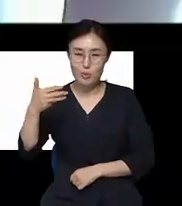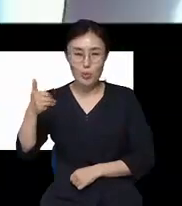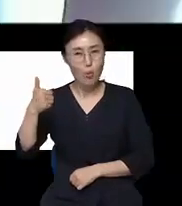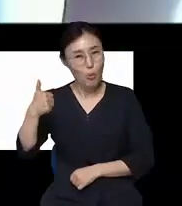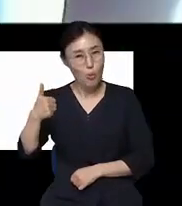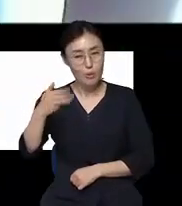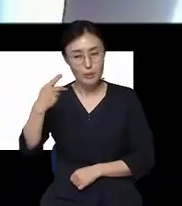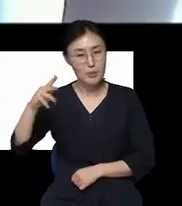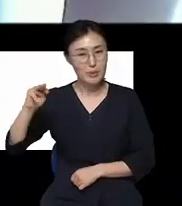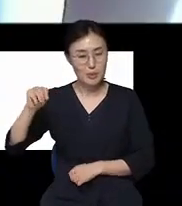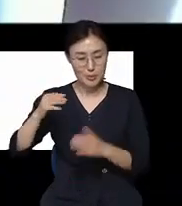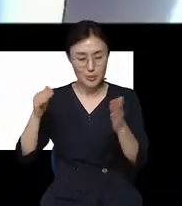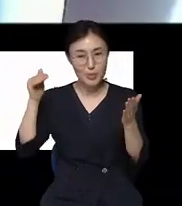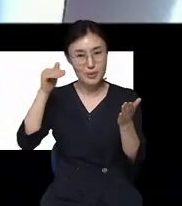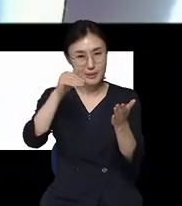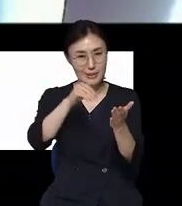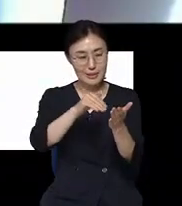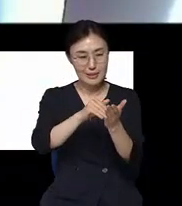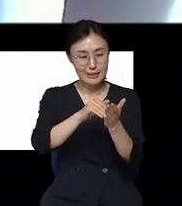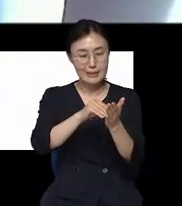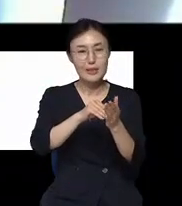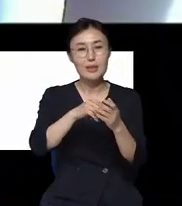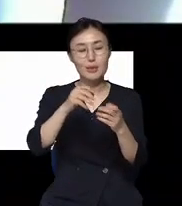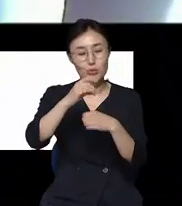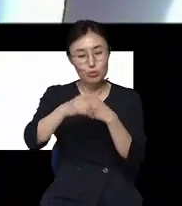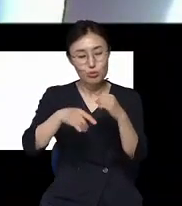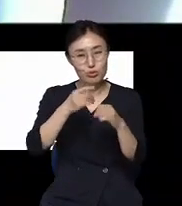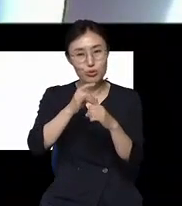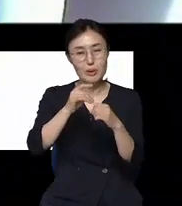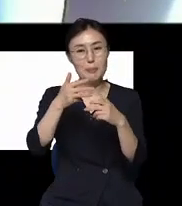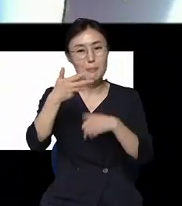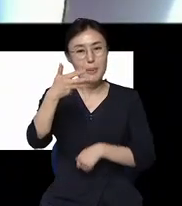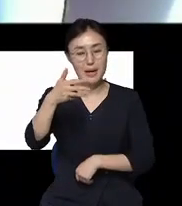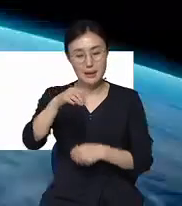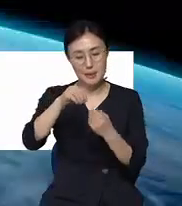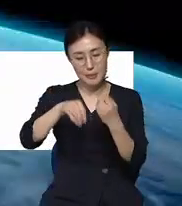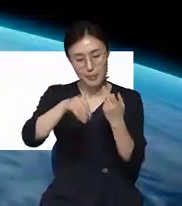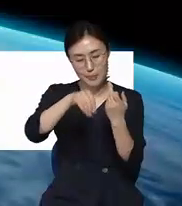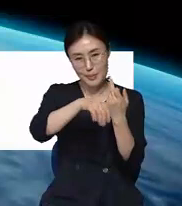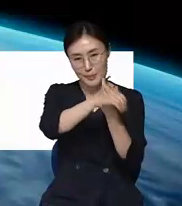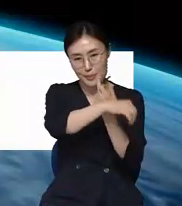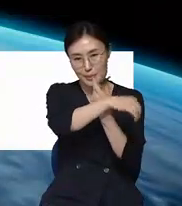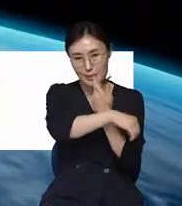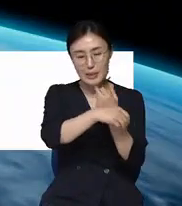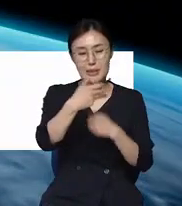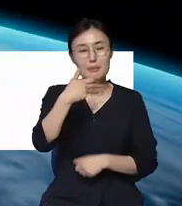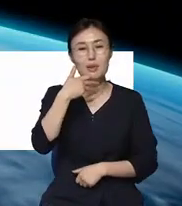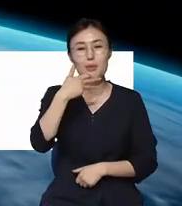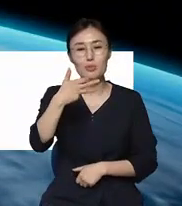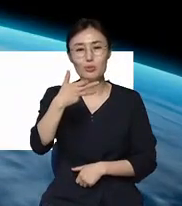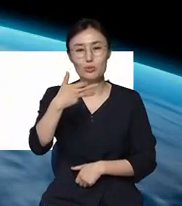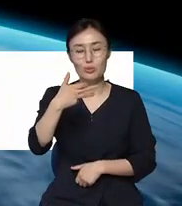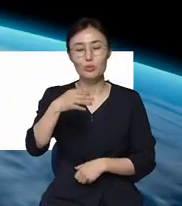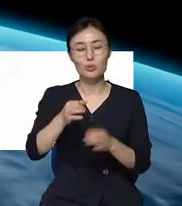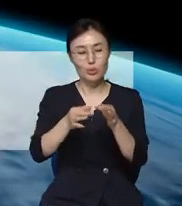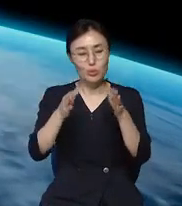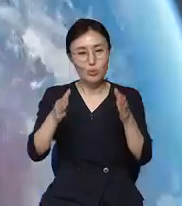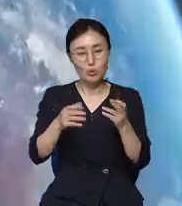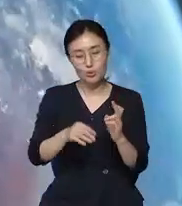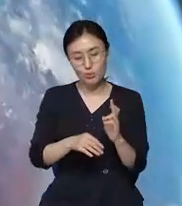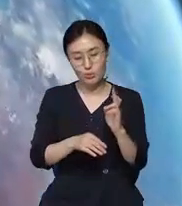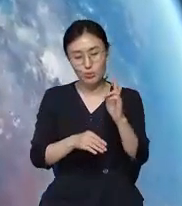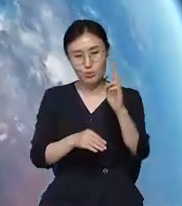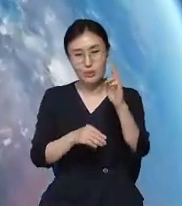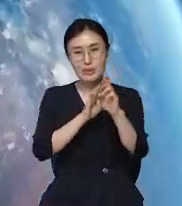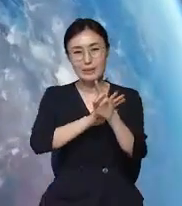누리호는 실용위성 8기를 차례로 분리하며 18분 58초의 비행을 무사히 마쳤습니다. 사출된